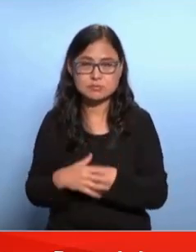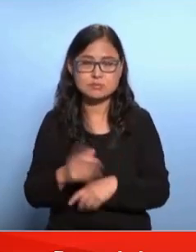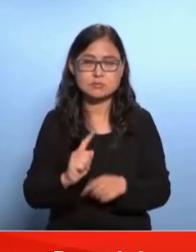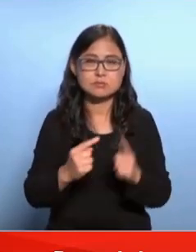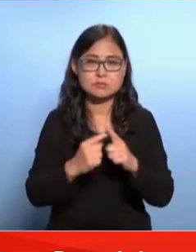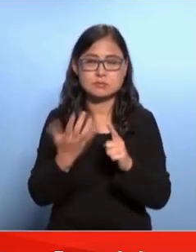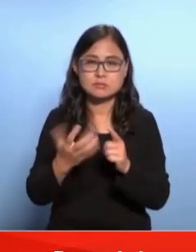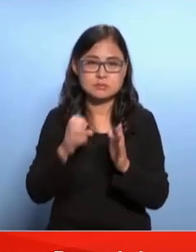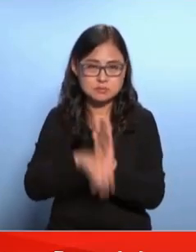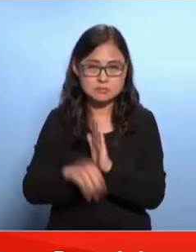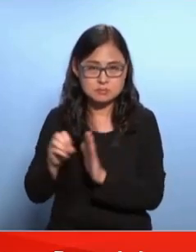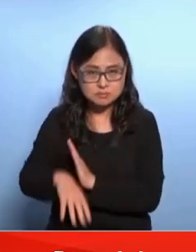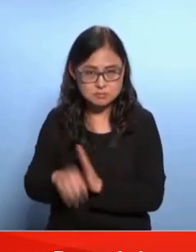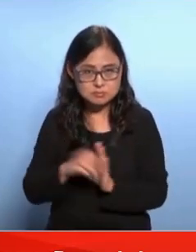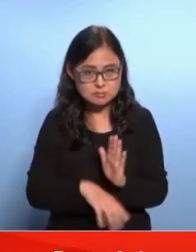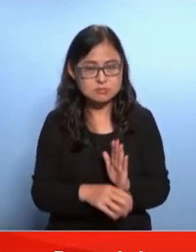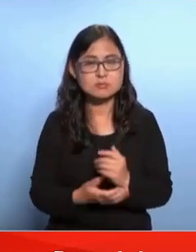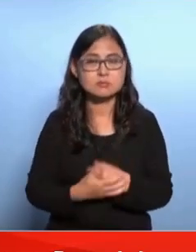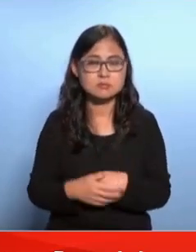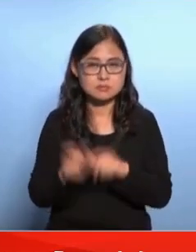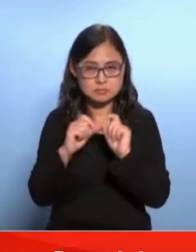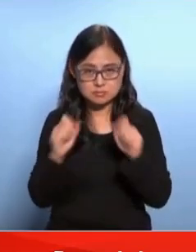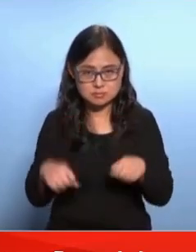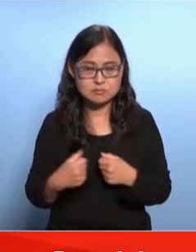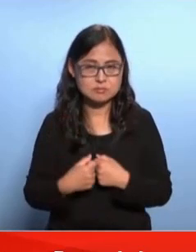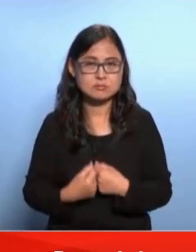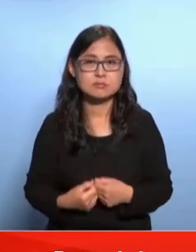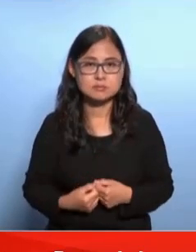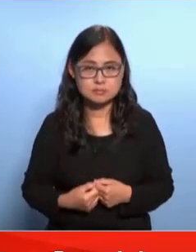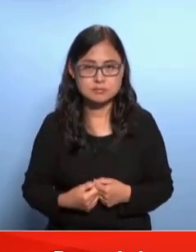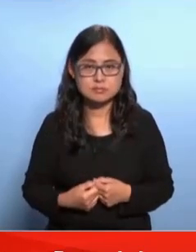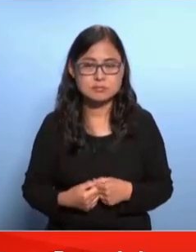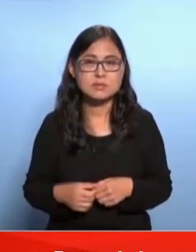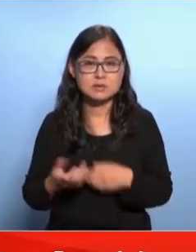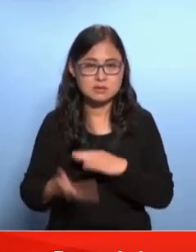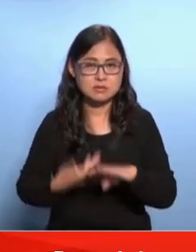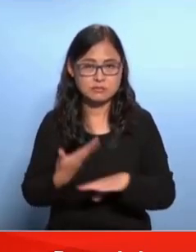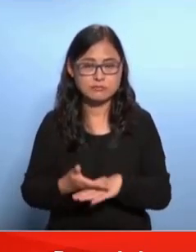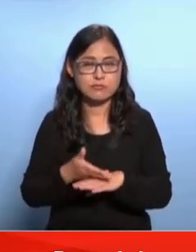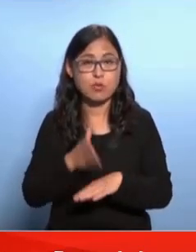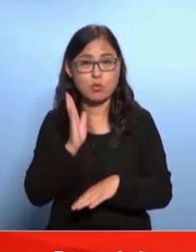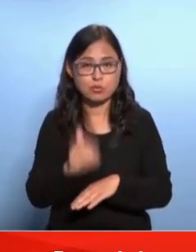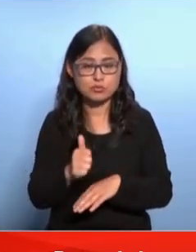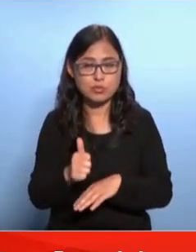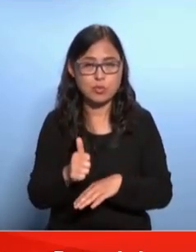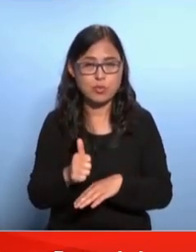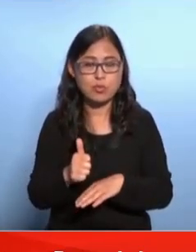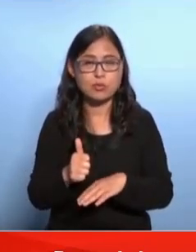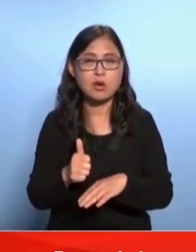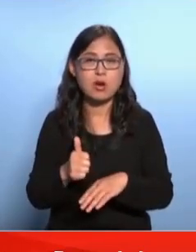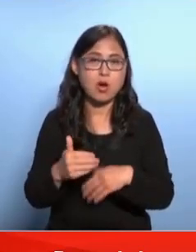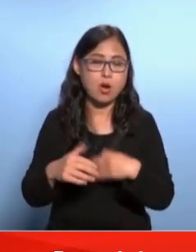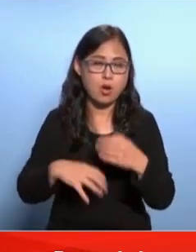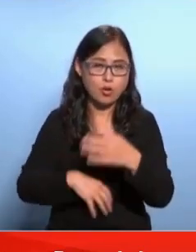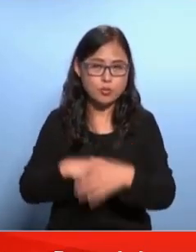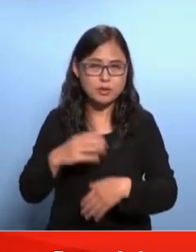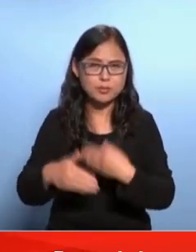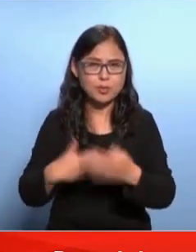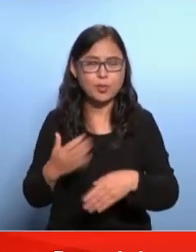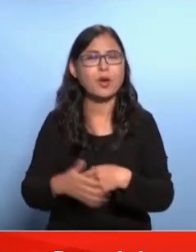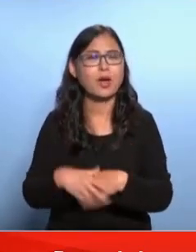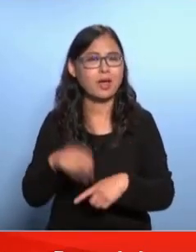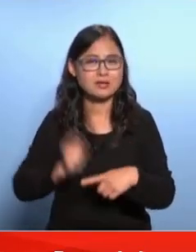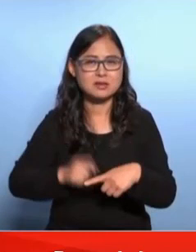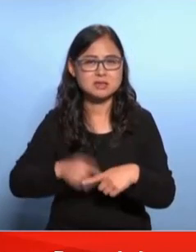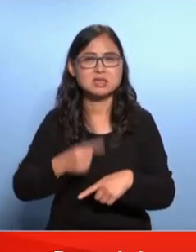力短缺嘅挑戰嚇。呢、這個亦都係我哋喺復常之路方面咧，我哋都係要面對嘅不爭事